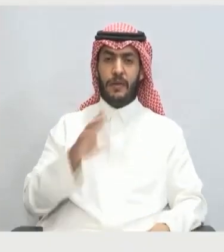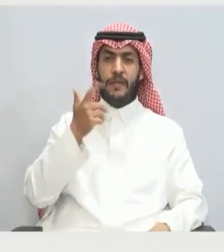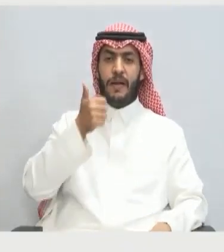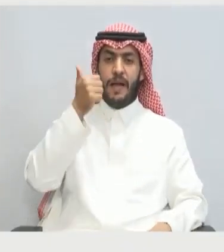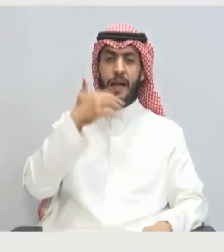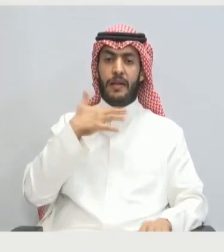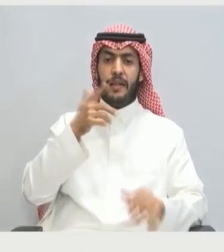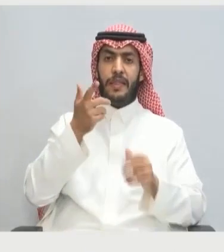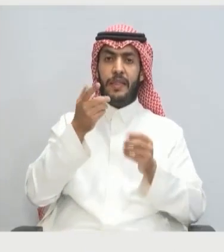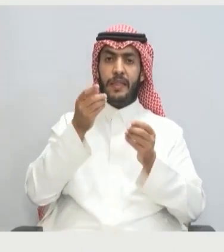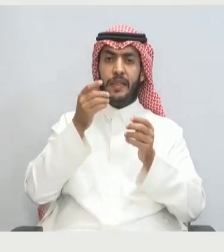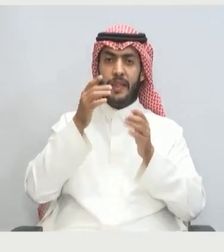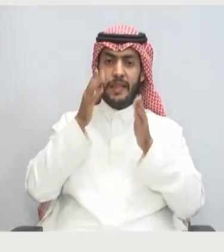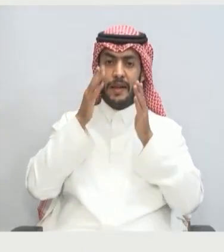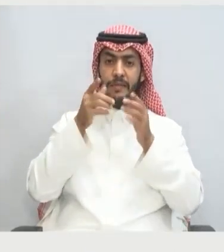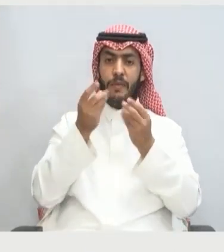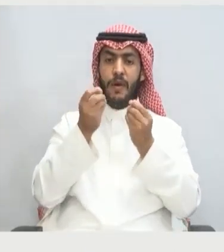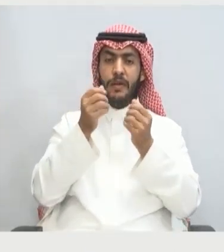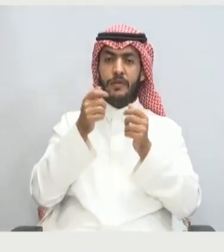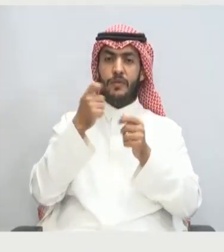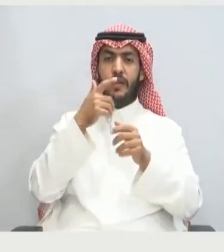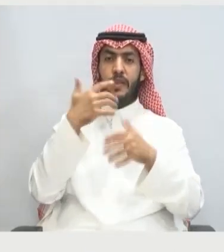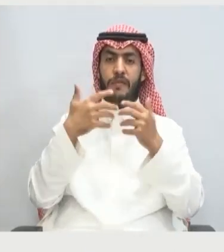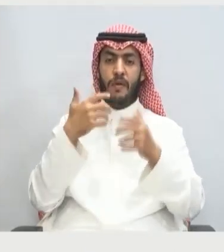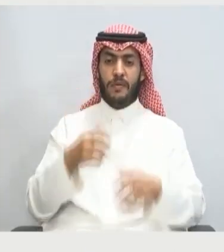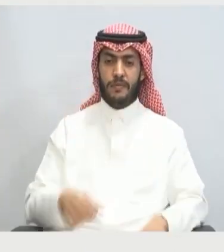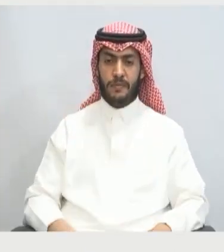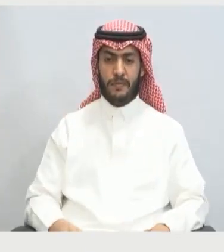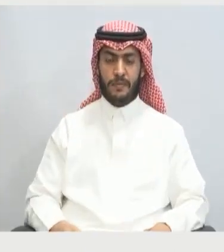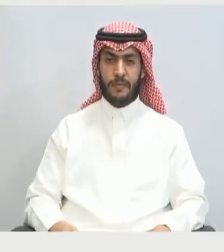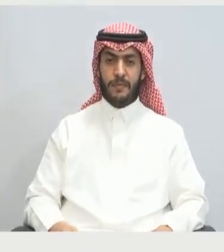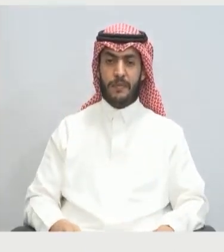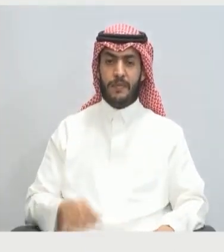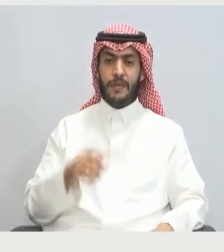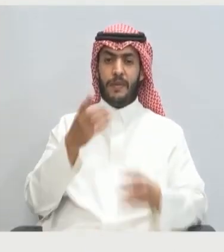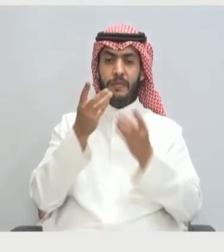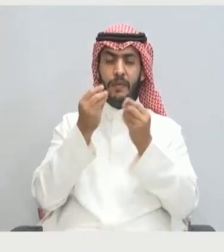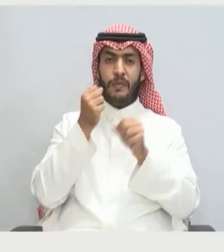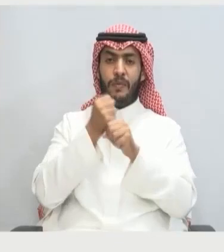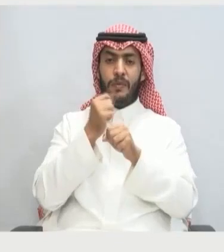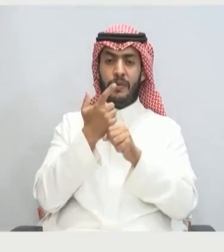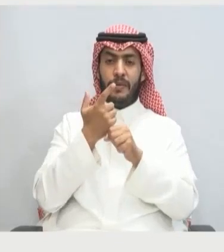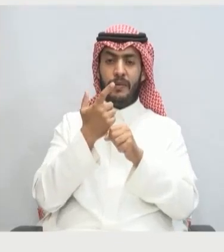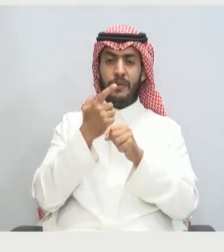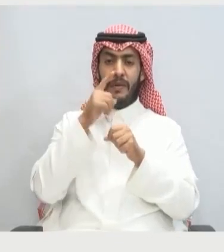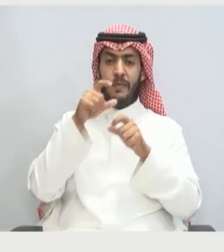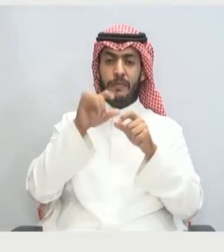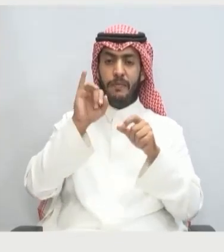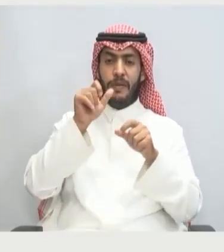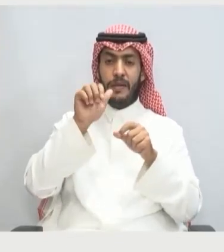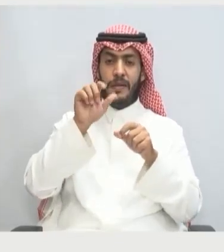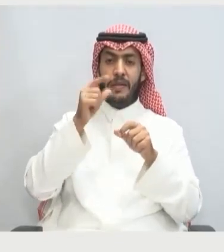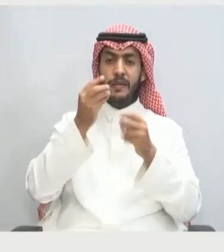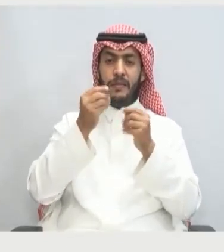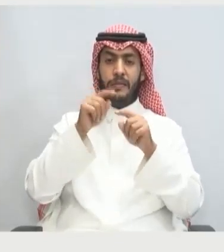كيف يؤثر تركيز المواد المتفاعله في سرعه التفاعل ما هي المواد المستخدمه او الادوات ماصه مدرجه